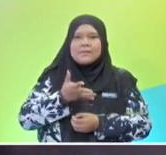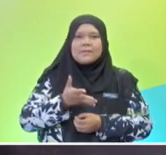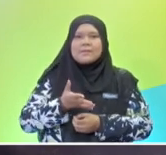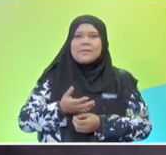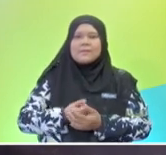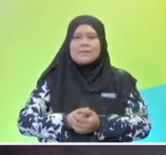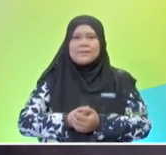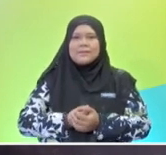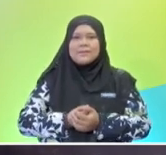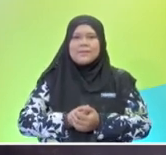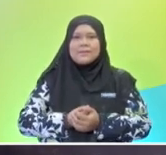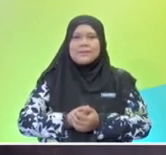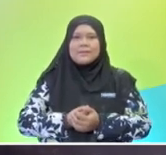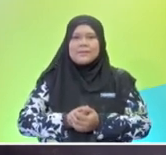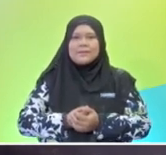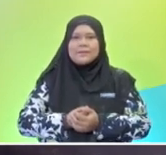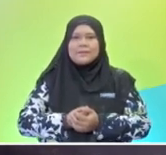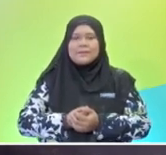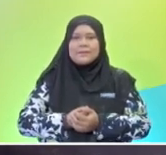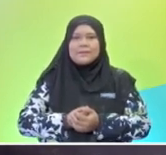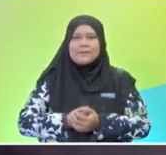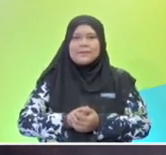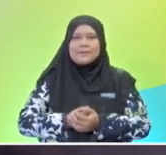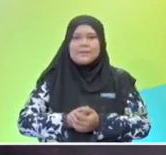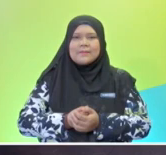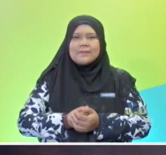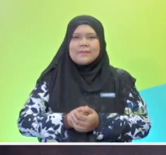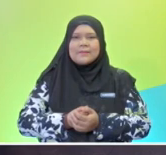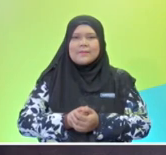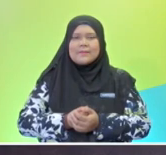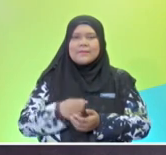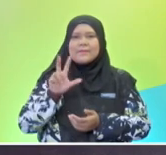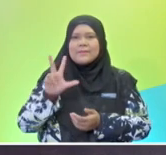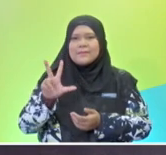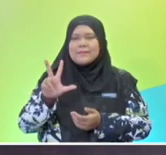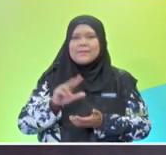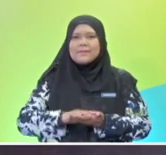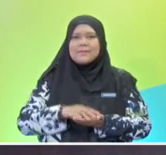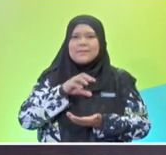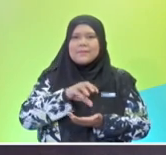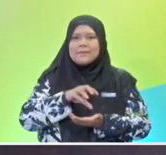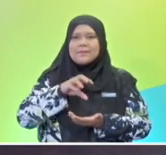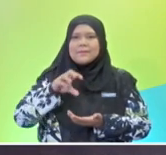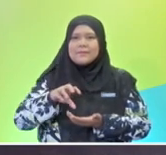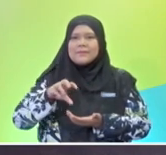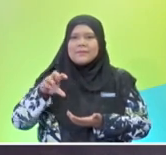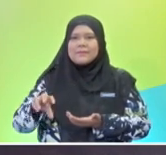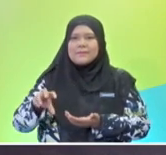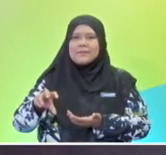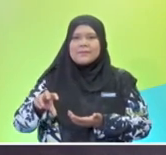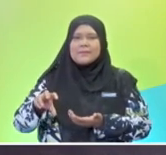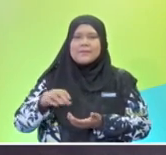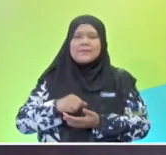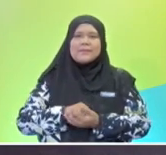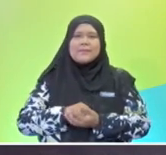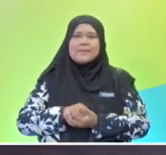lagi. Harap-harap ada soalan. Lontar lagi. Harap-harap dapat soalan. Ya, dapat 3. 3. Jadi daripada mula daripada 7 lah.